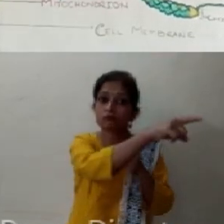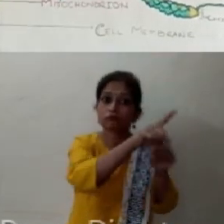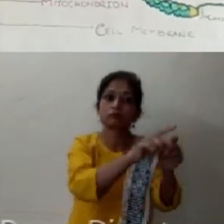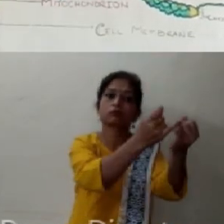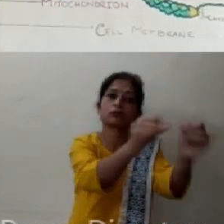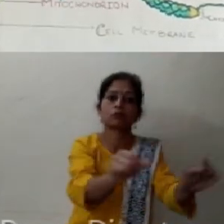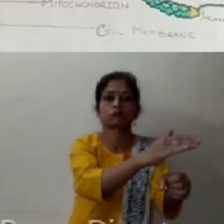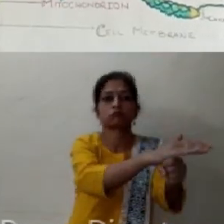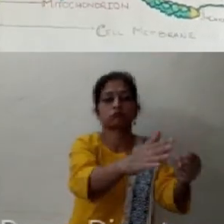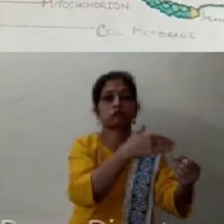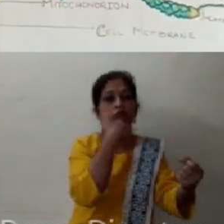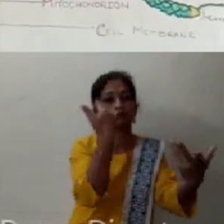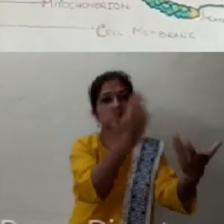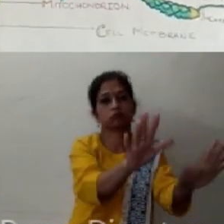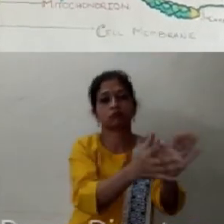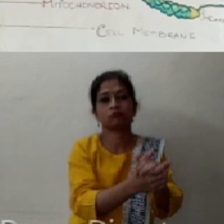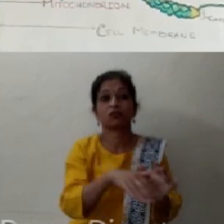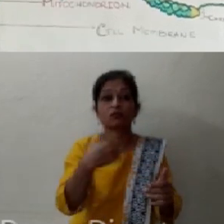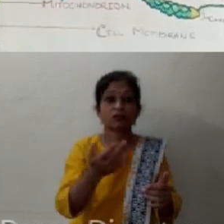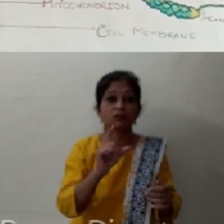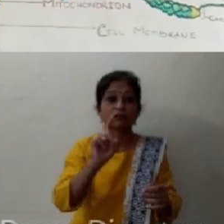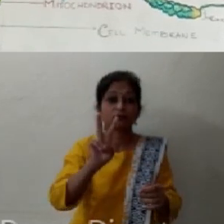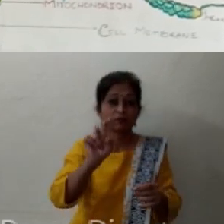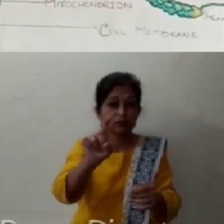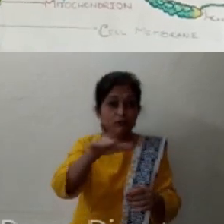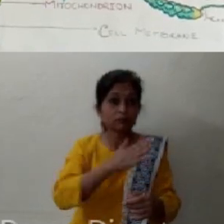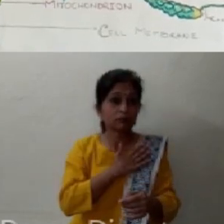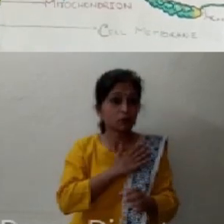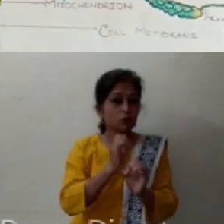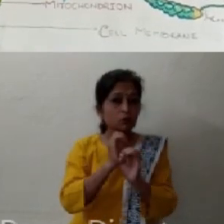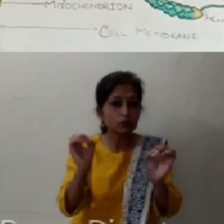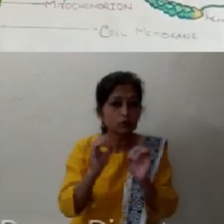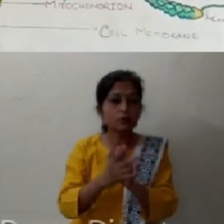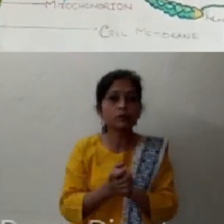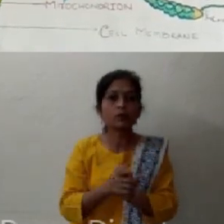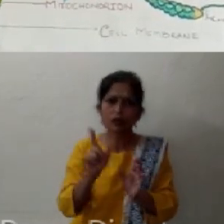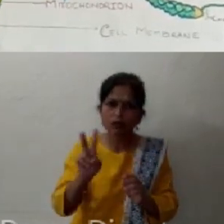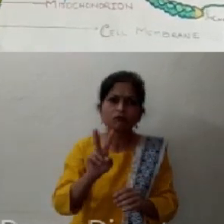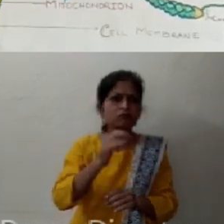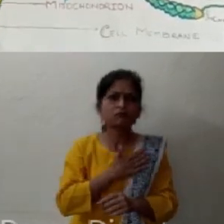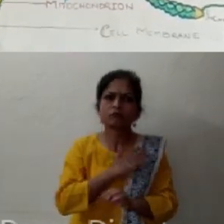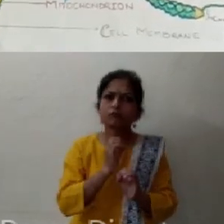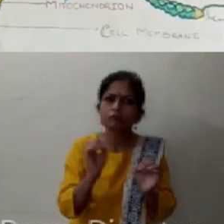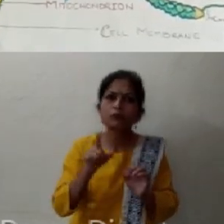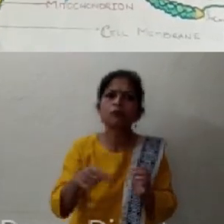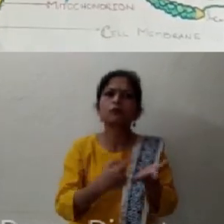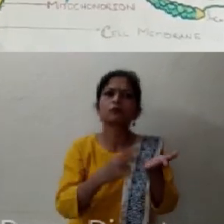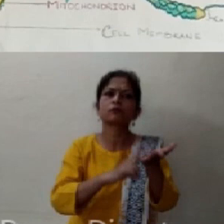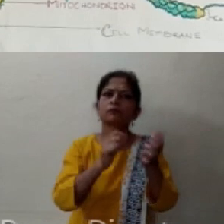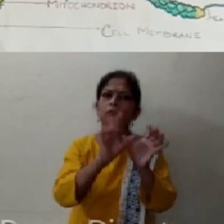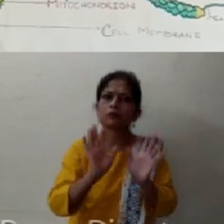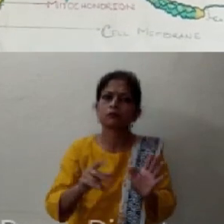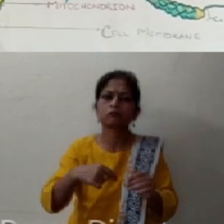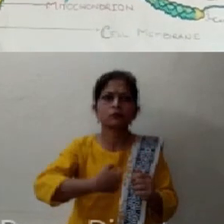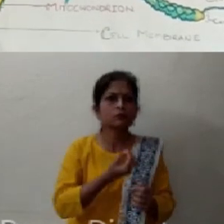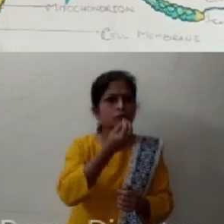देता है। कहने का मतलब ये है कि ये निर्जीव वायरस, निर्जीव बोल रहा हूं क्योंकि ये सिर्फ एक RNA वायरस है। ये